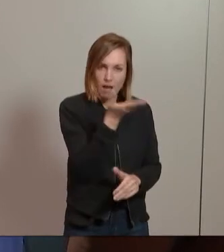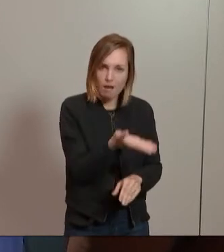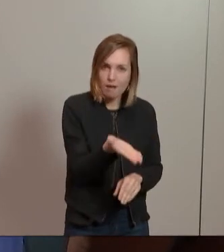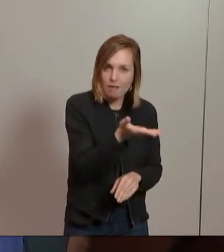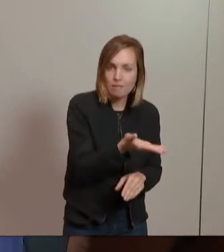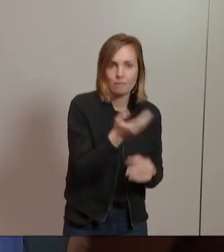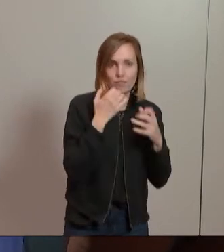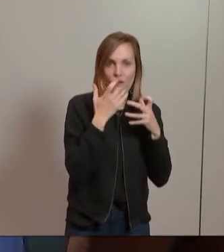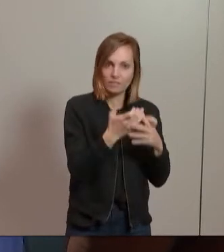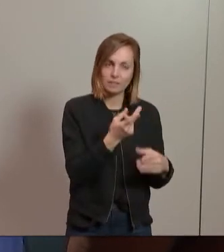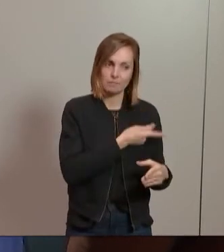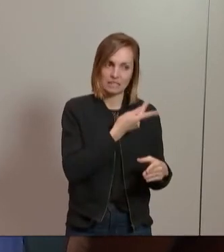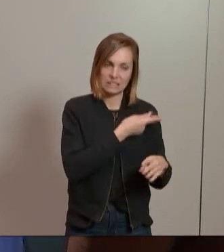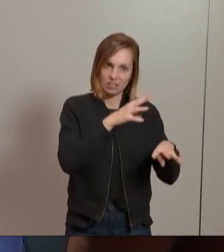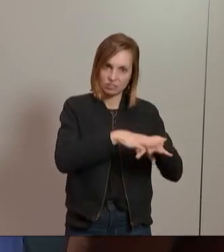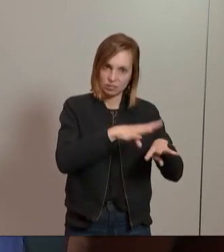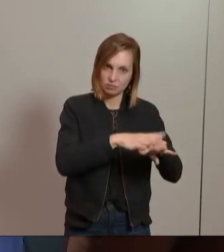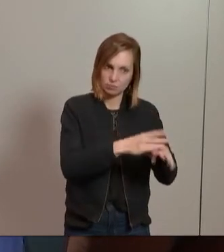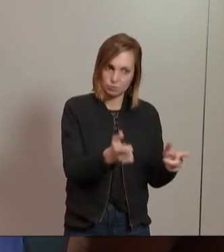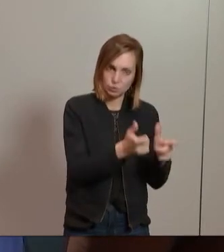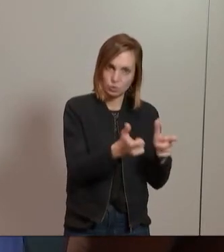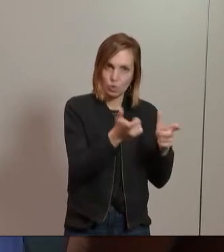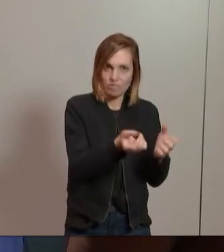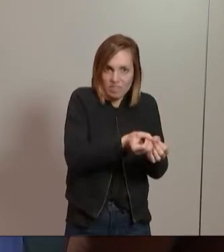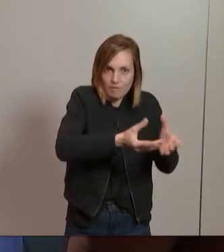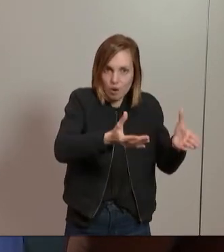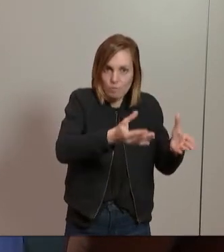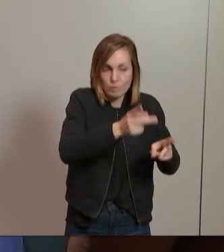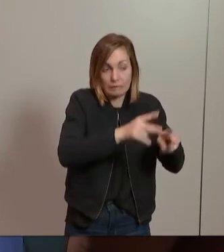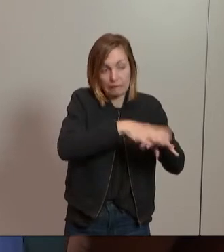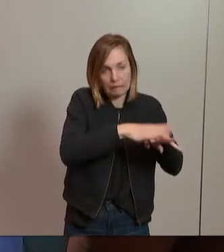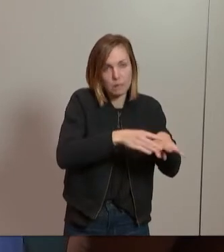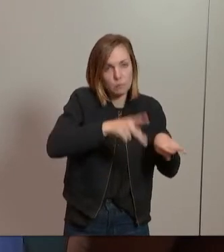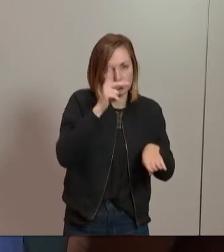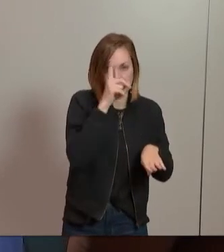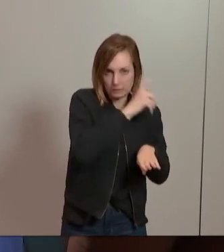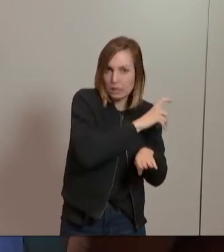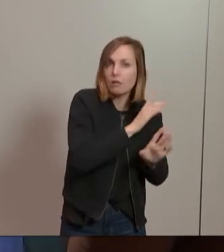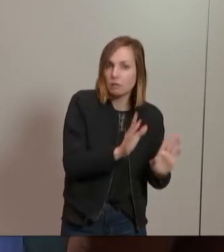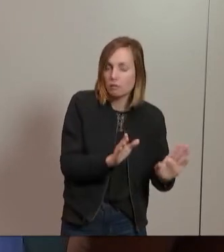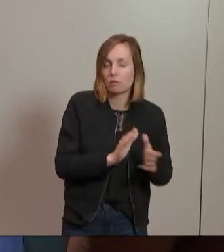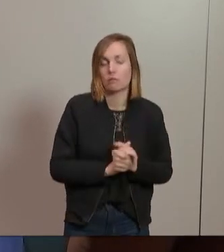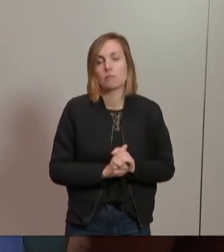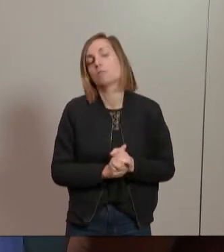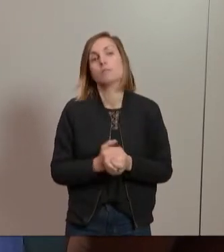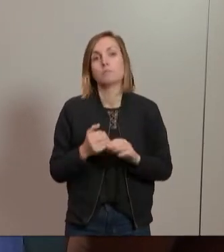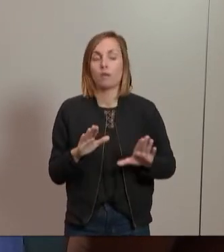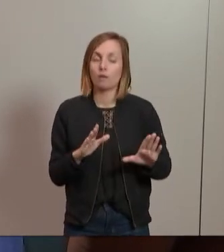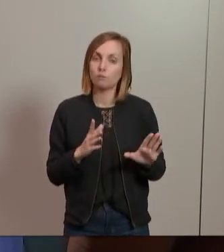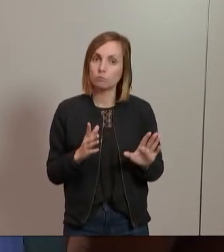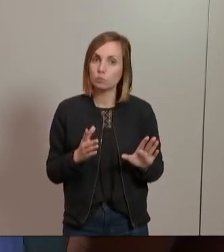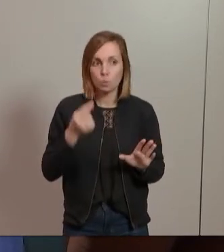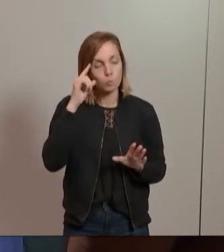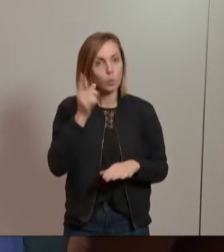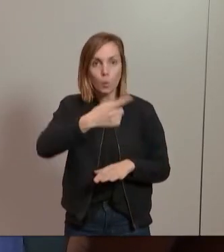de développer la médecine dans ces quartiers qui sont peut-être un peu plus difficile que dans certains autres, mais pour lesquels il y